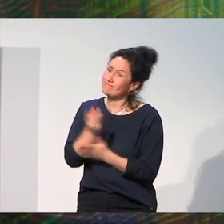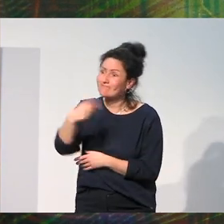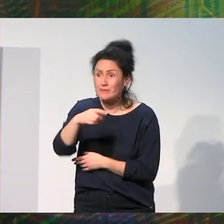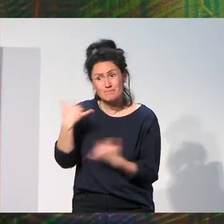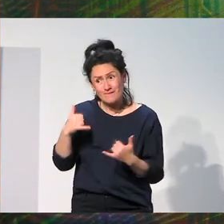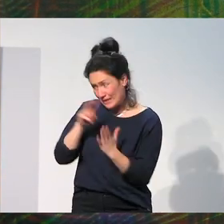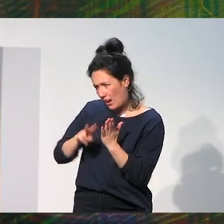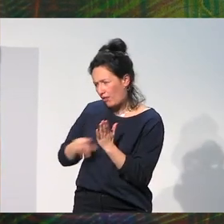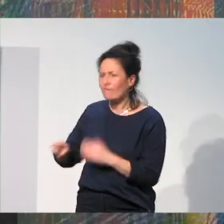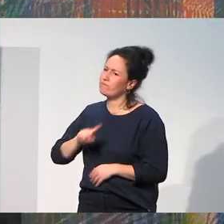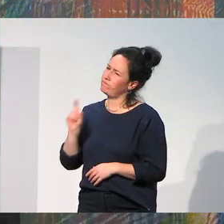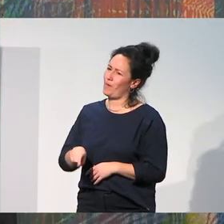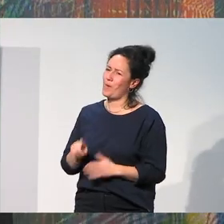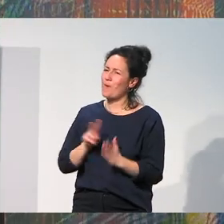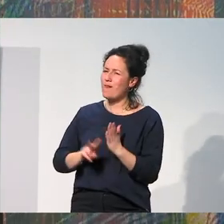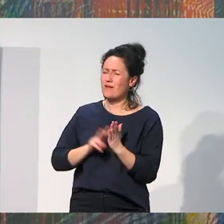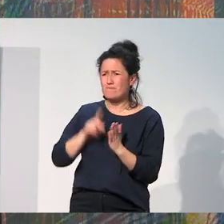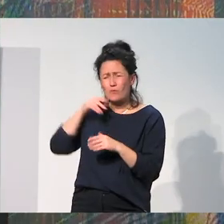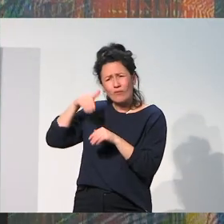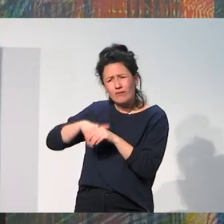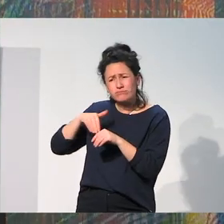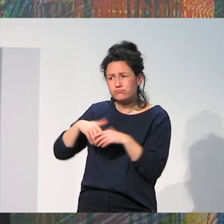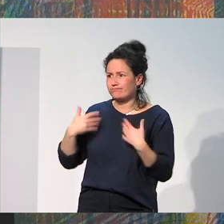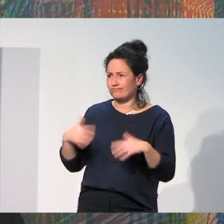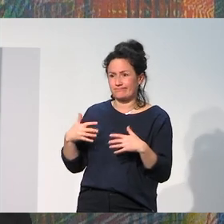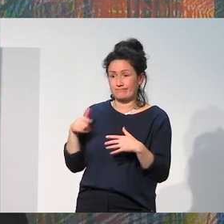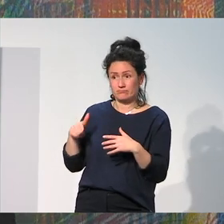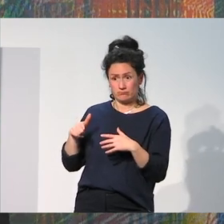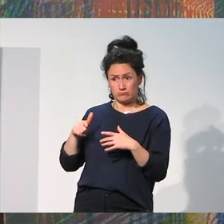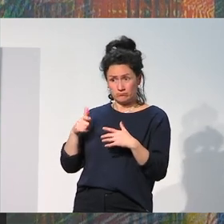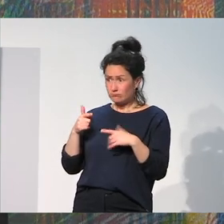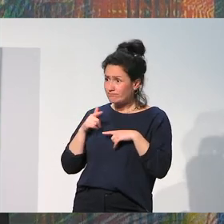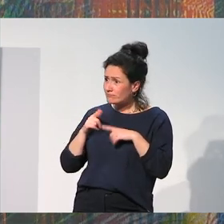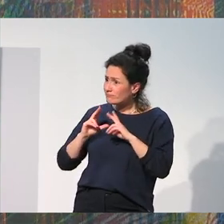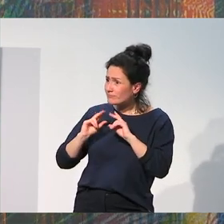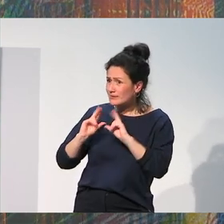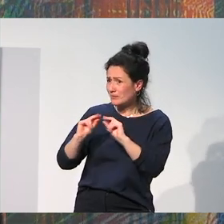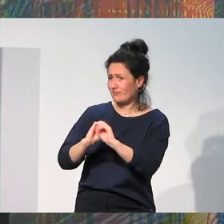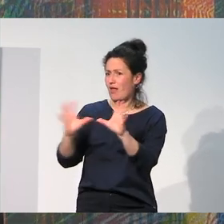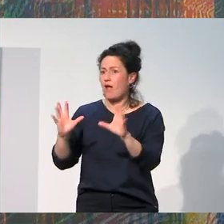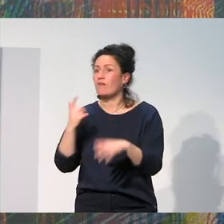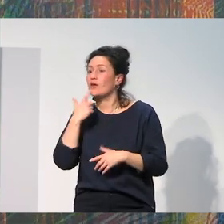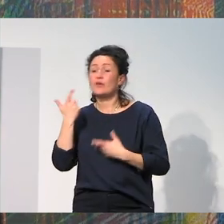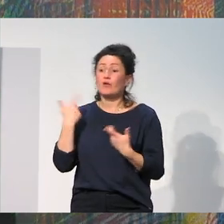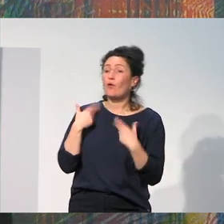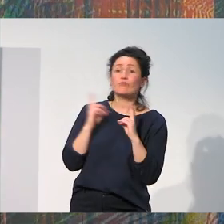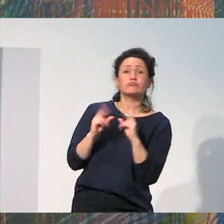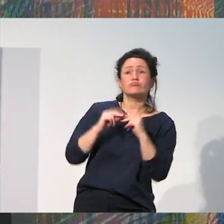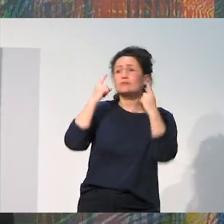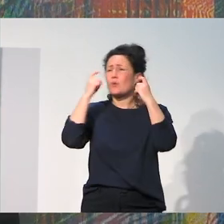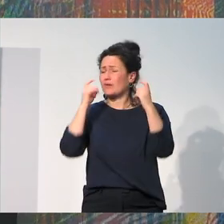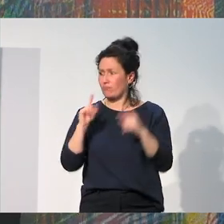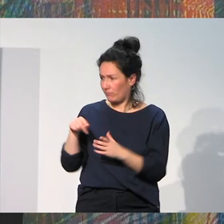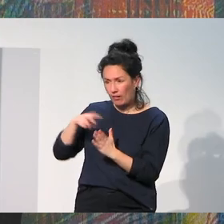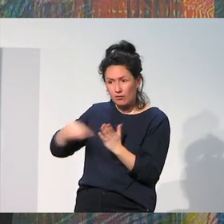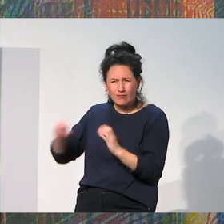ce livre, parce que ça illustre par l'exemple... Ça en dira beaucoup plus long que des propos peut-être théoriques. On voit bien